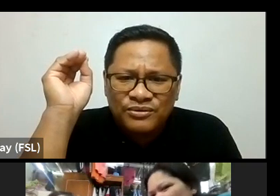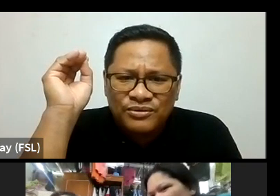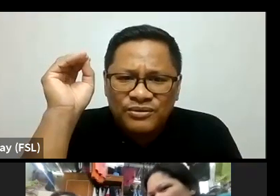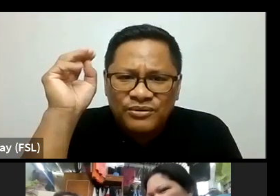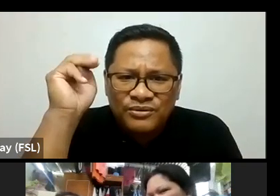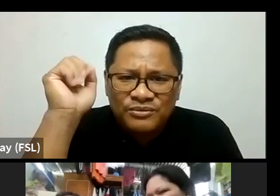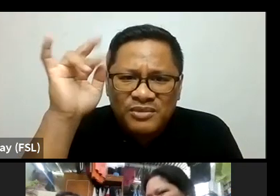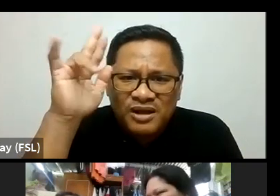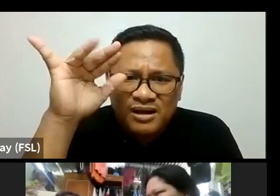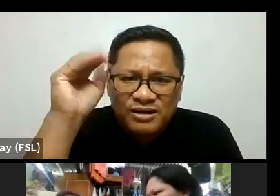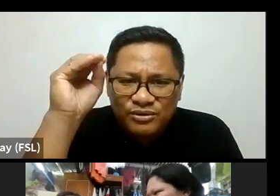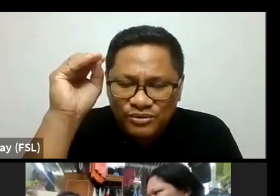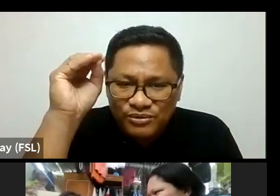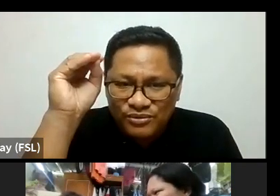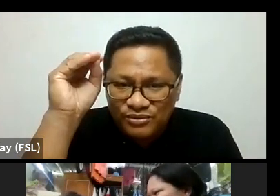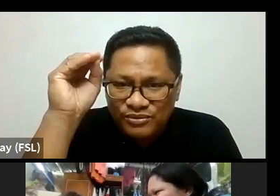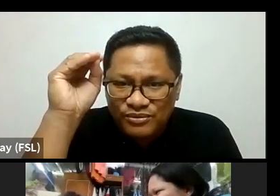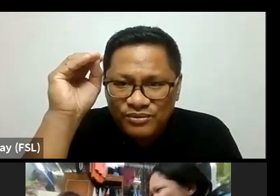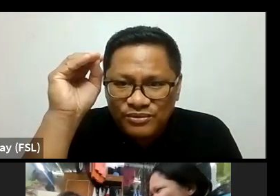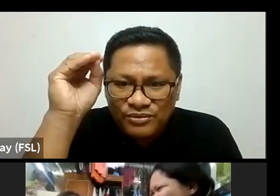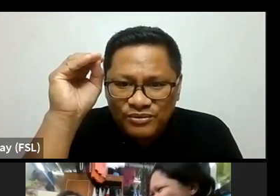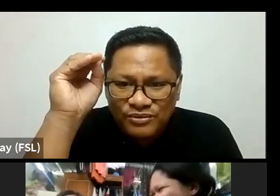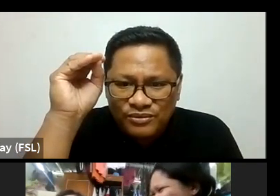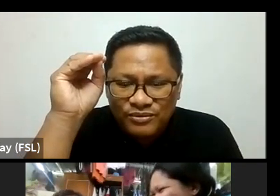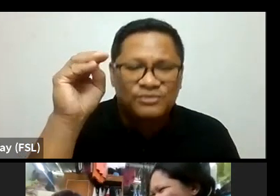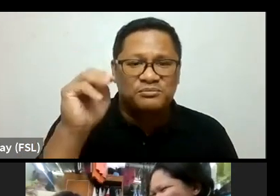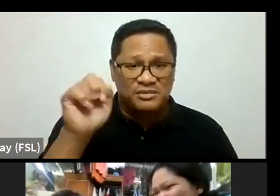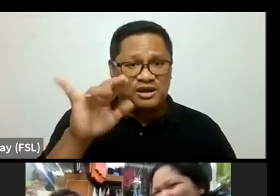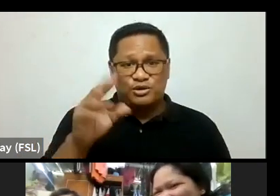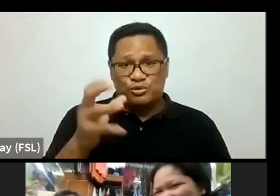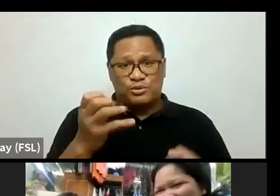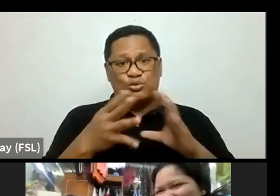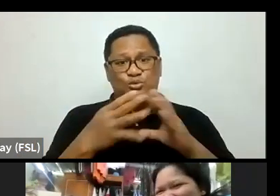Si Mario. Mario, would you like to comment?